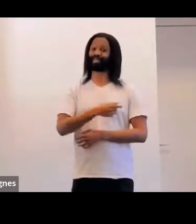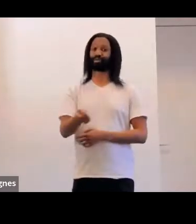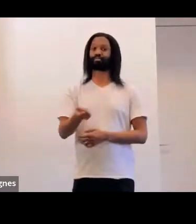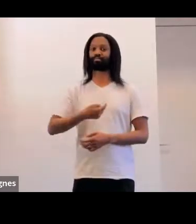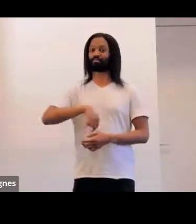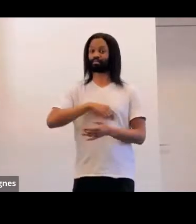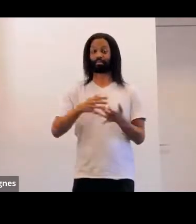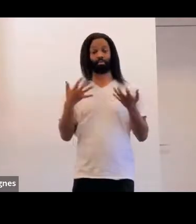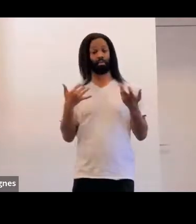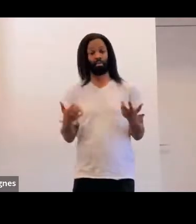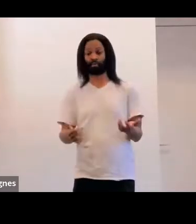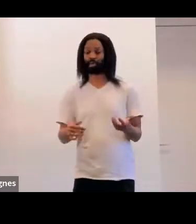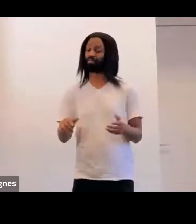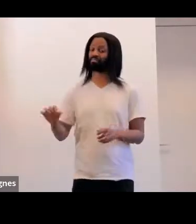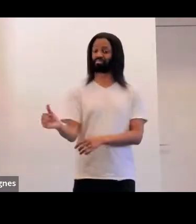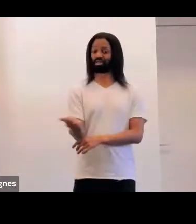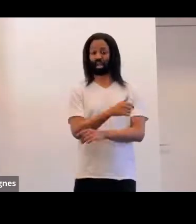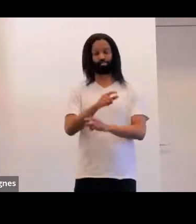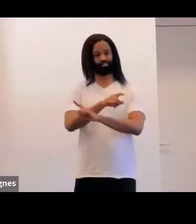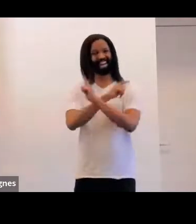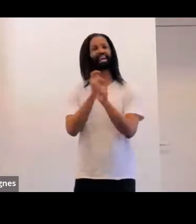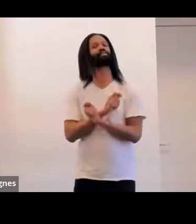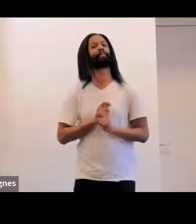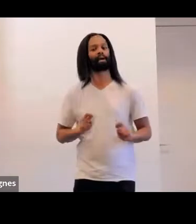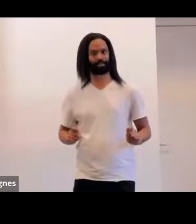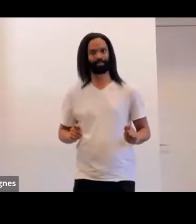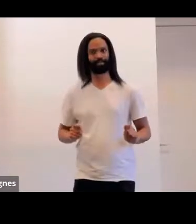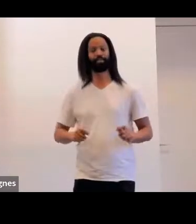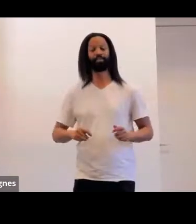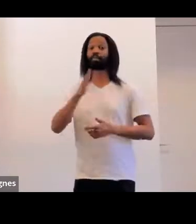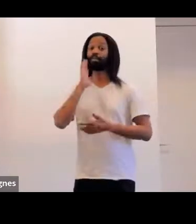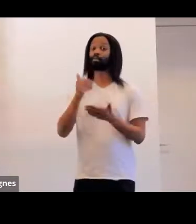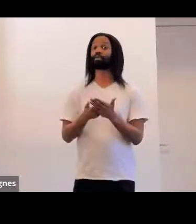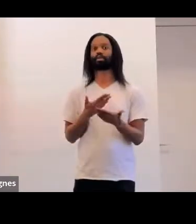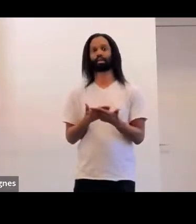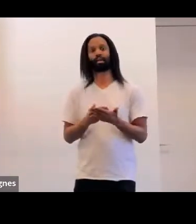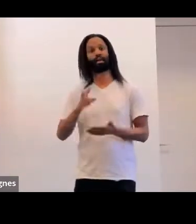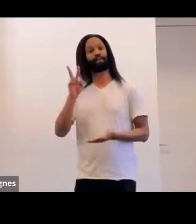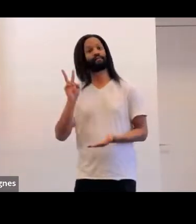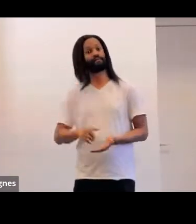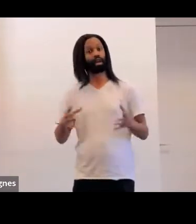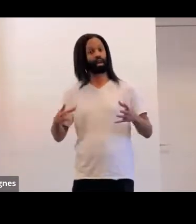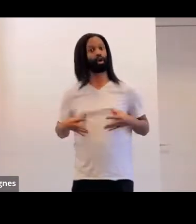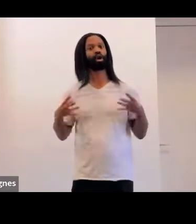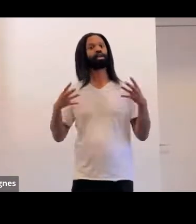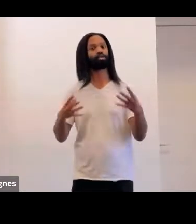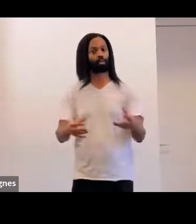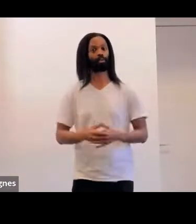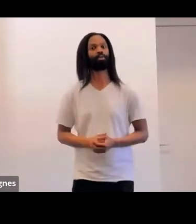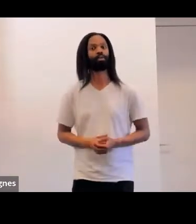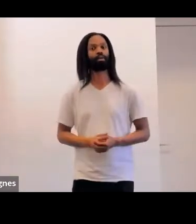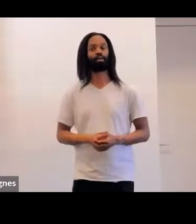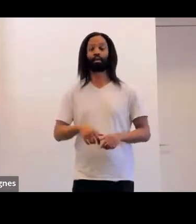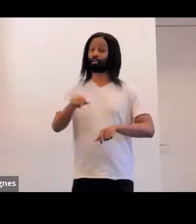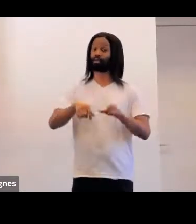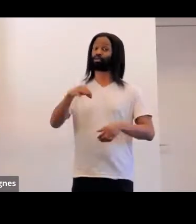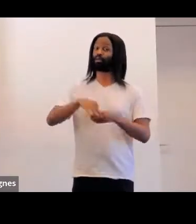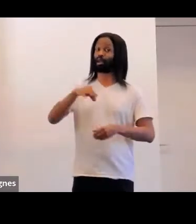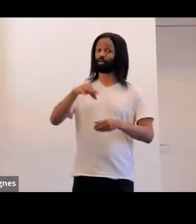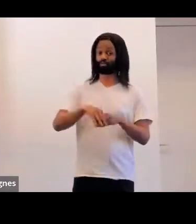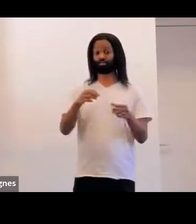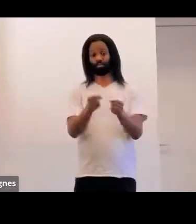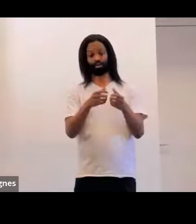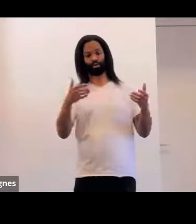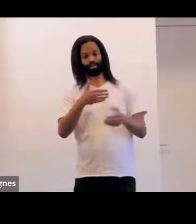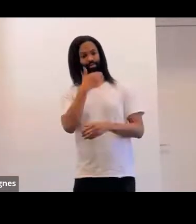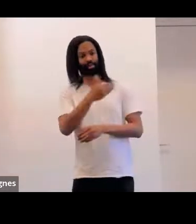à chacune et à chacun. C'est donc une opération d'engagement et je remercie les élus de la majorité, puisqu'aucun élu